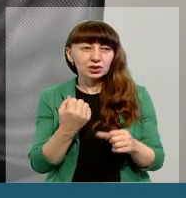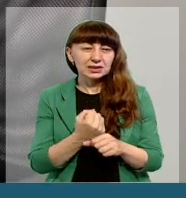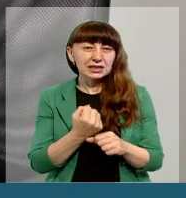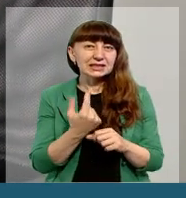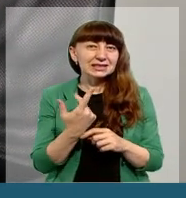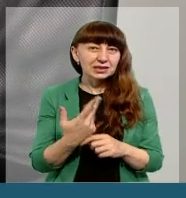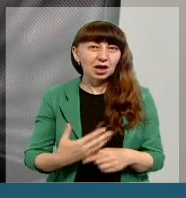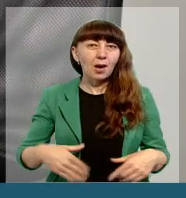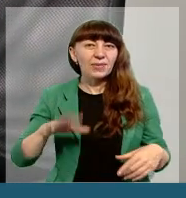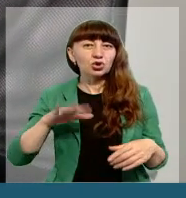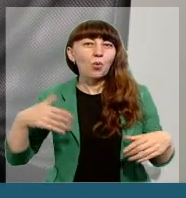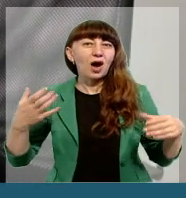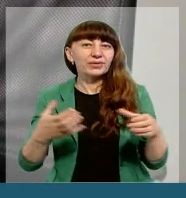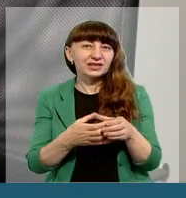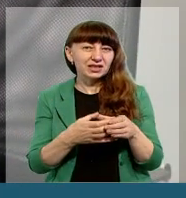есть потом